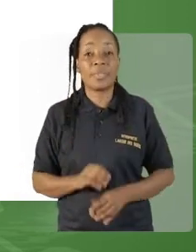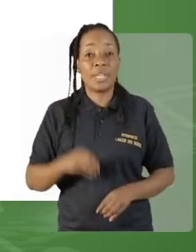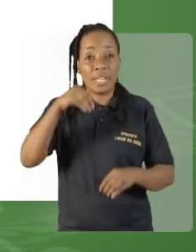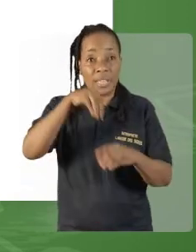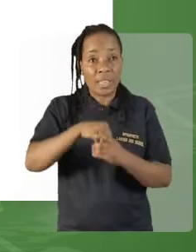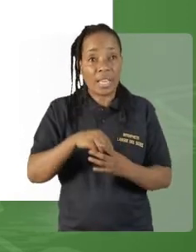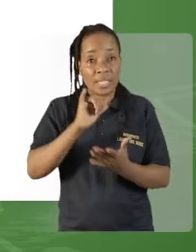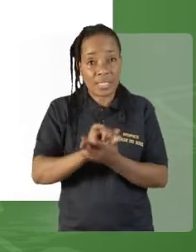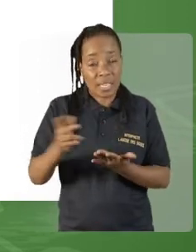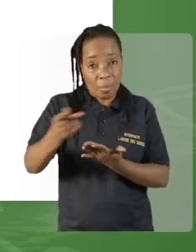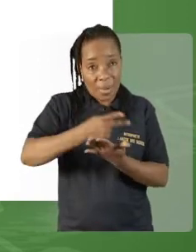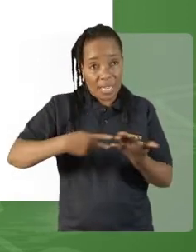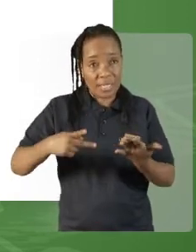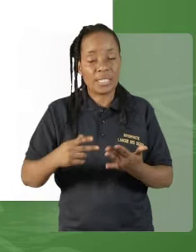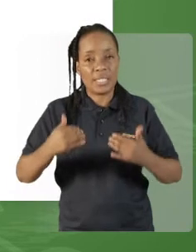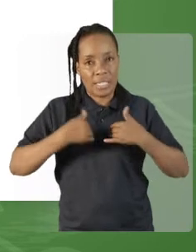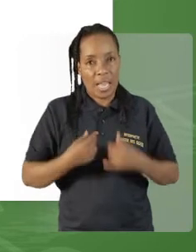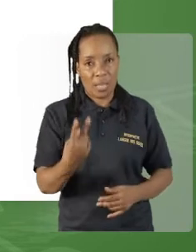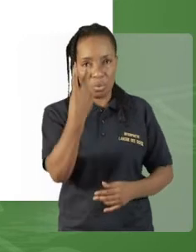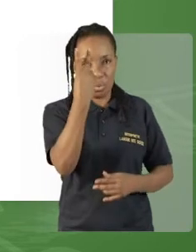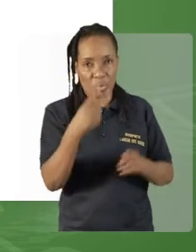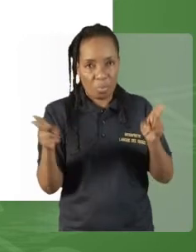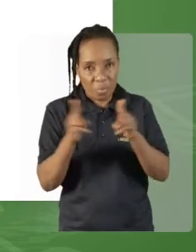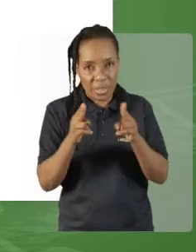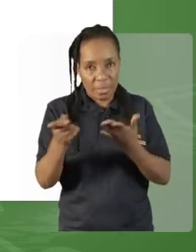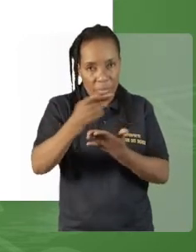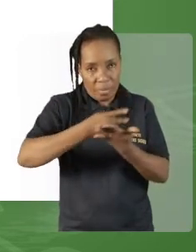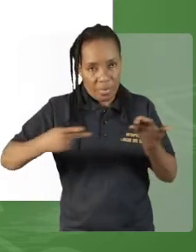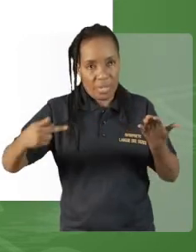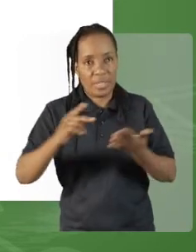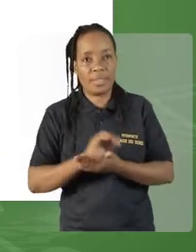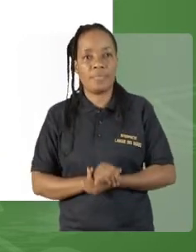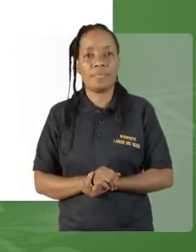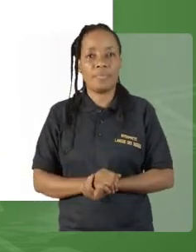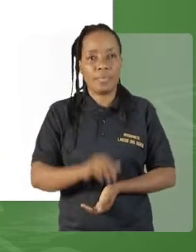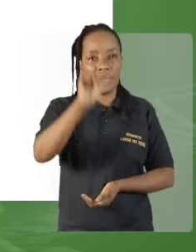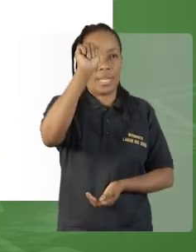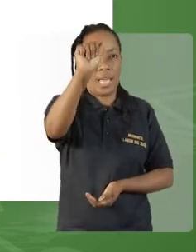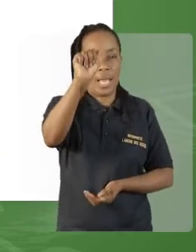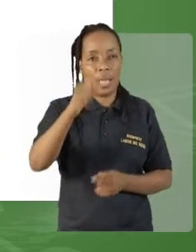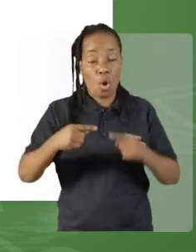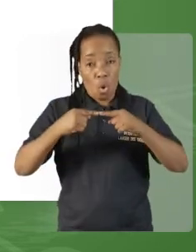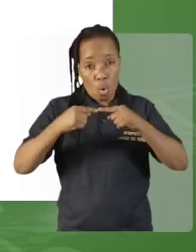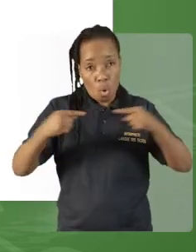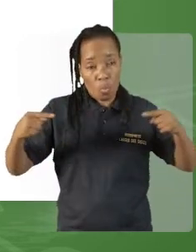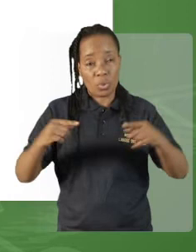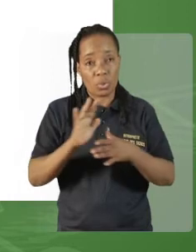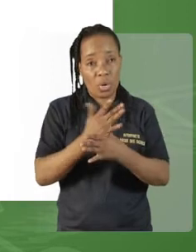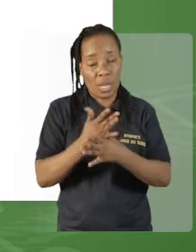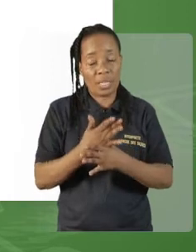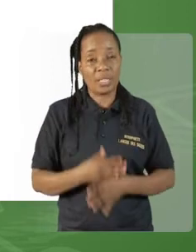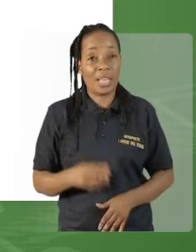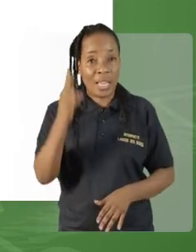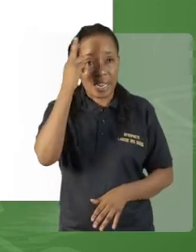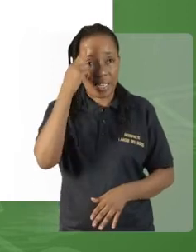elle-même comprend deux sous-parties, à savoir en A, l'opposition entre la raison et le